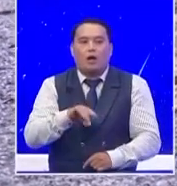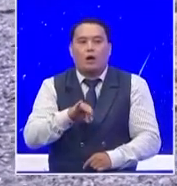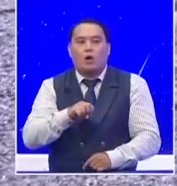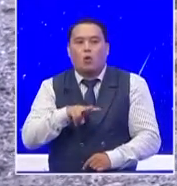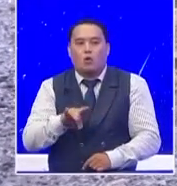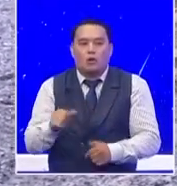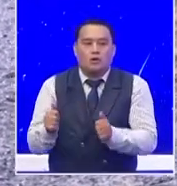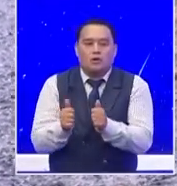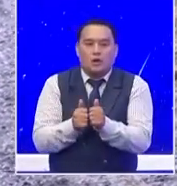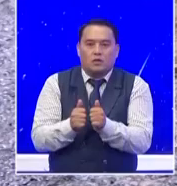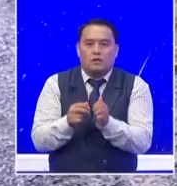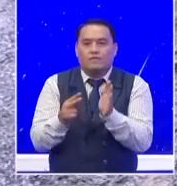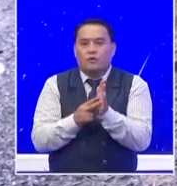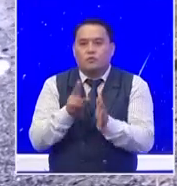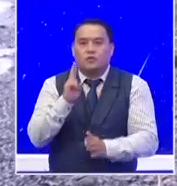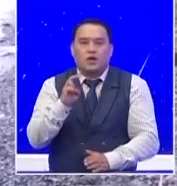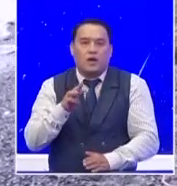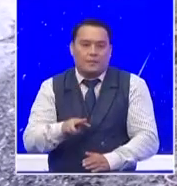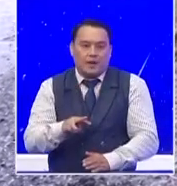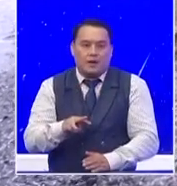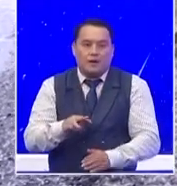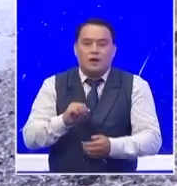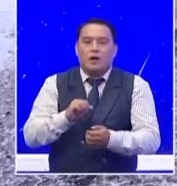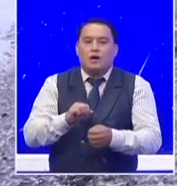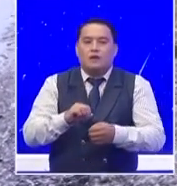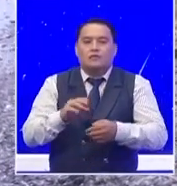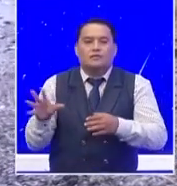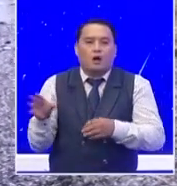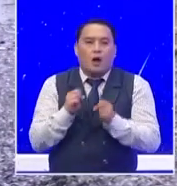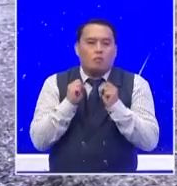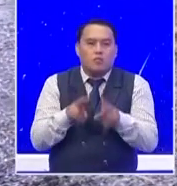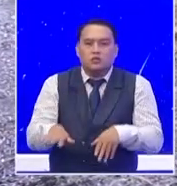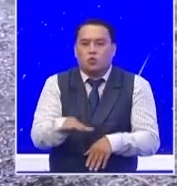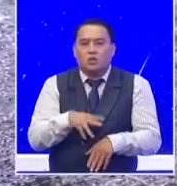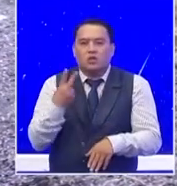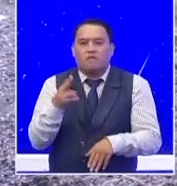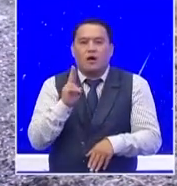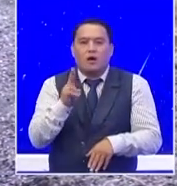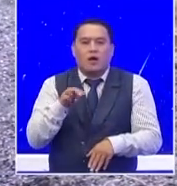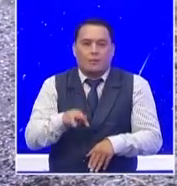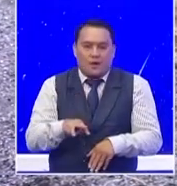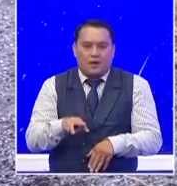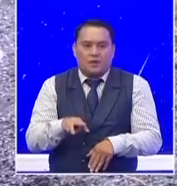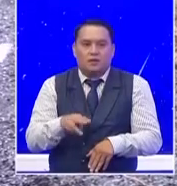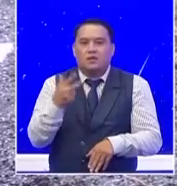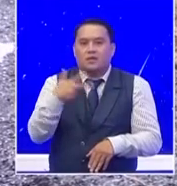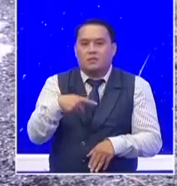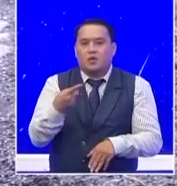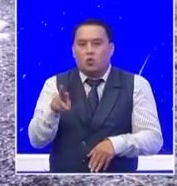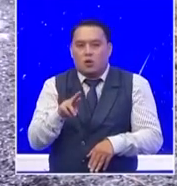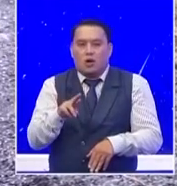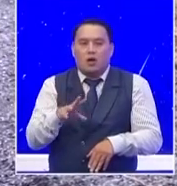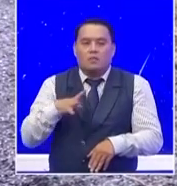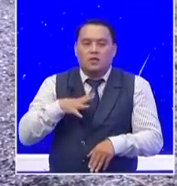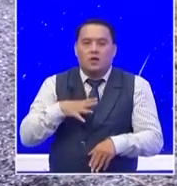поселка Коктума составляет 8 километров. А глинистый, ответственный и в целом опасный участок 2 километра. Именно здесь 31 июля